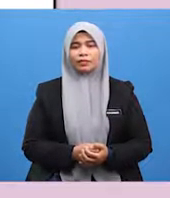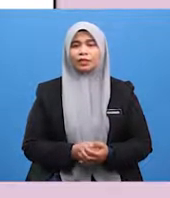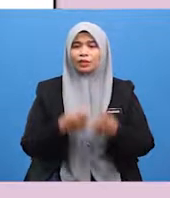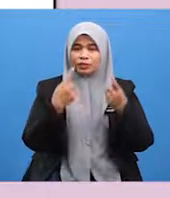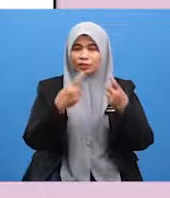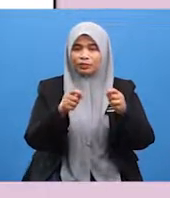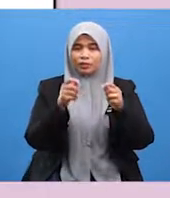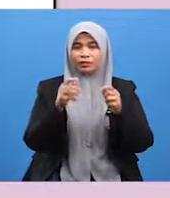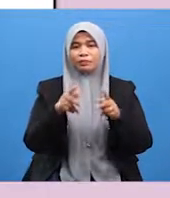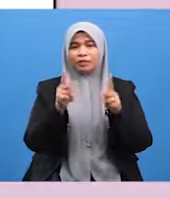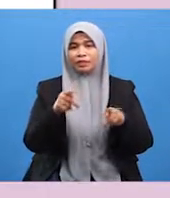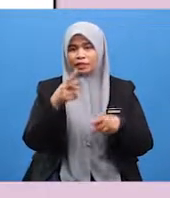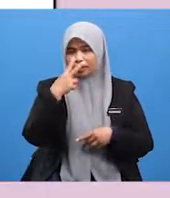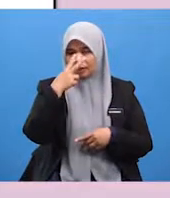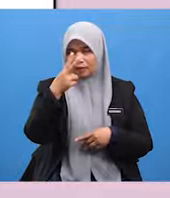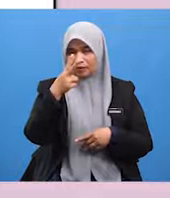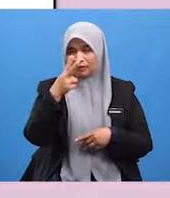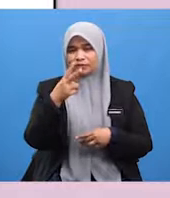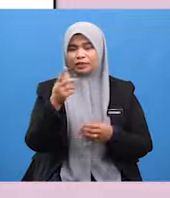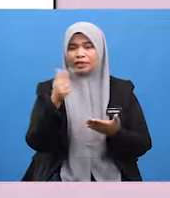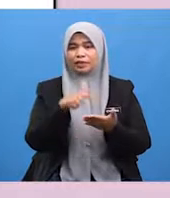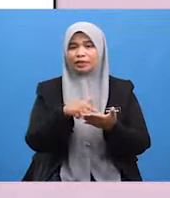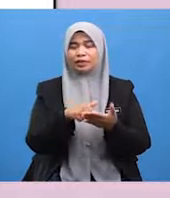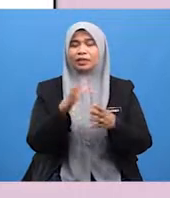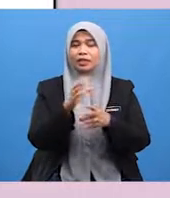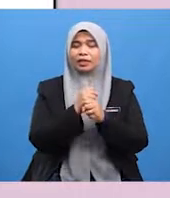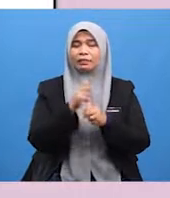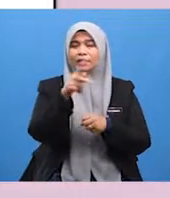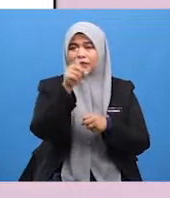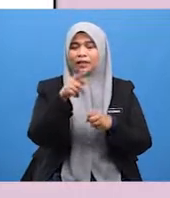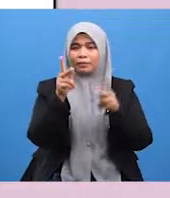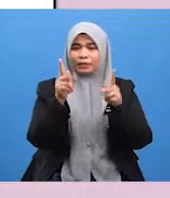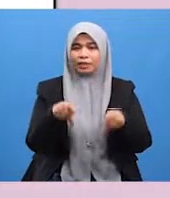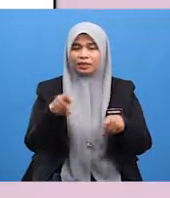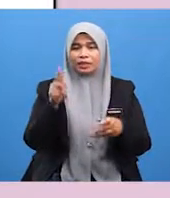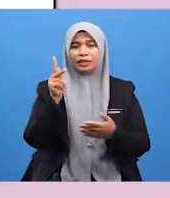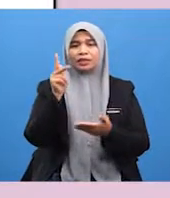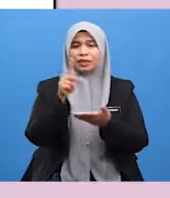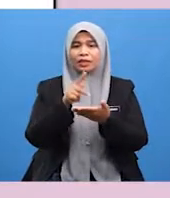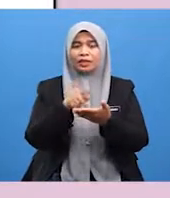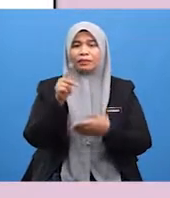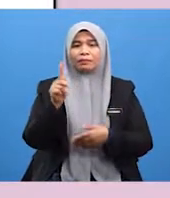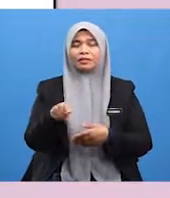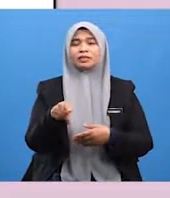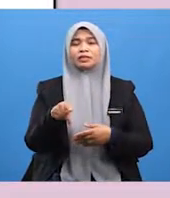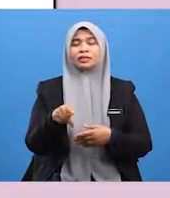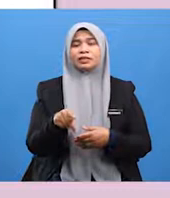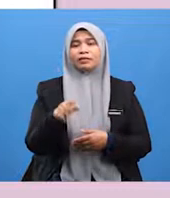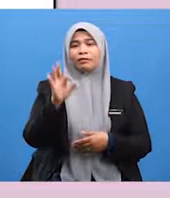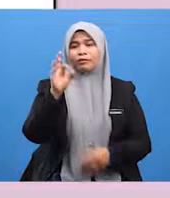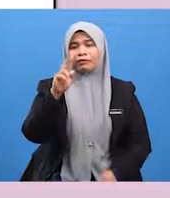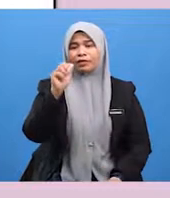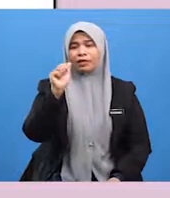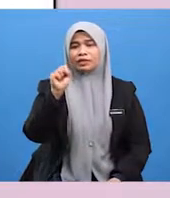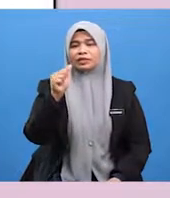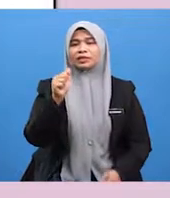Cuba pelajar semua perhatikan sekali lagi, dapatkah pelajar kenal pasti frasa-frasa yang berkaitan